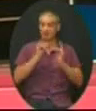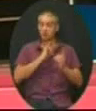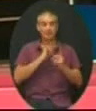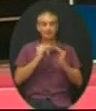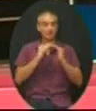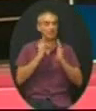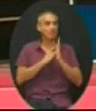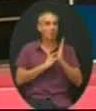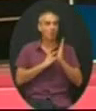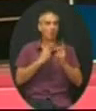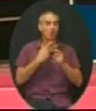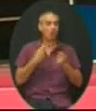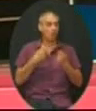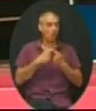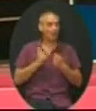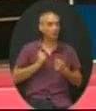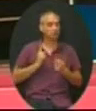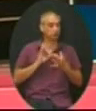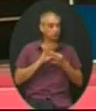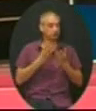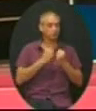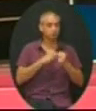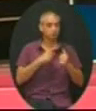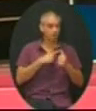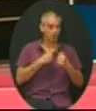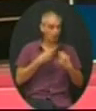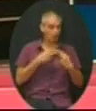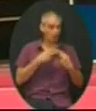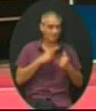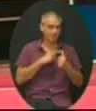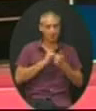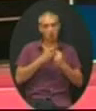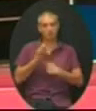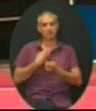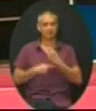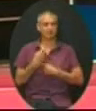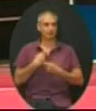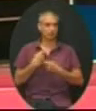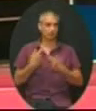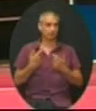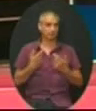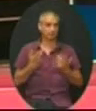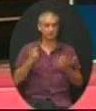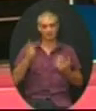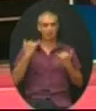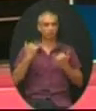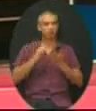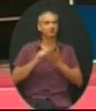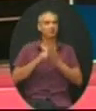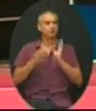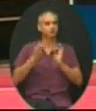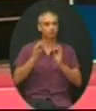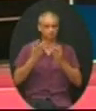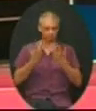על פי החוק זה או נגיעה אישית, משפחתית, קרובה או עסקית. אוקיי? הם עכשיו משרד המשפטים